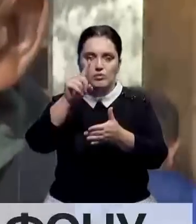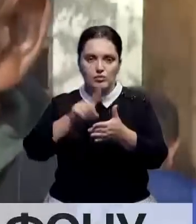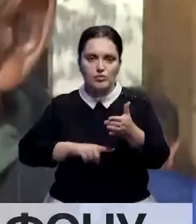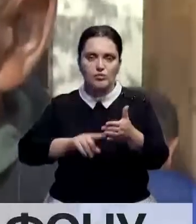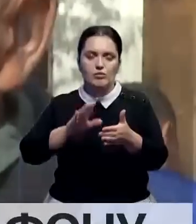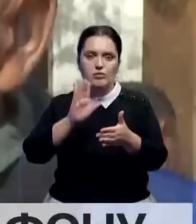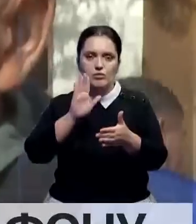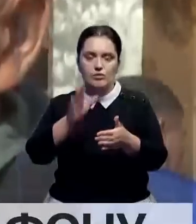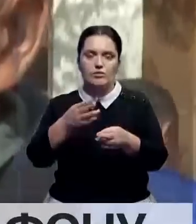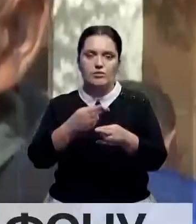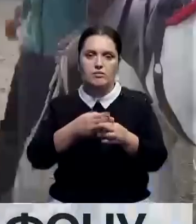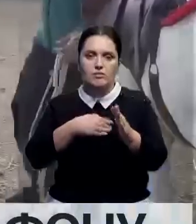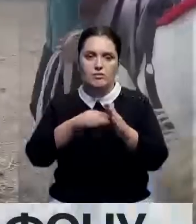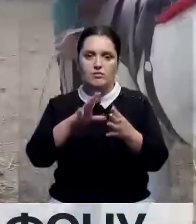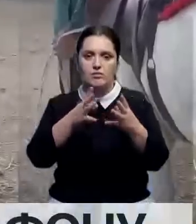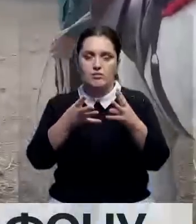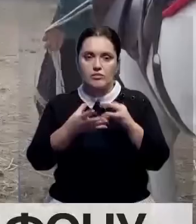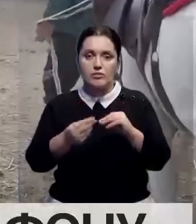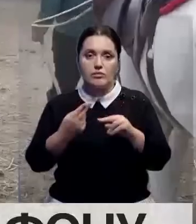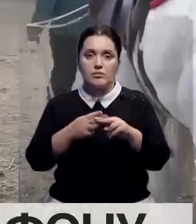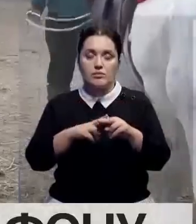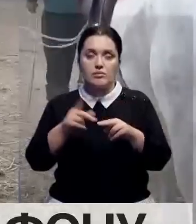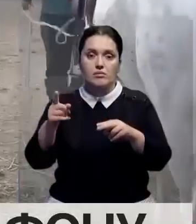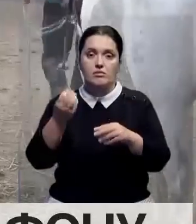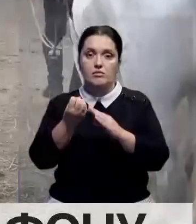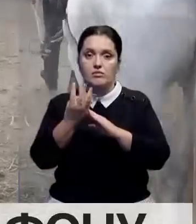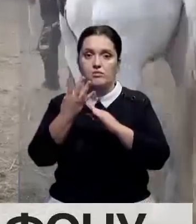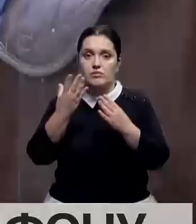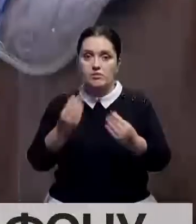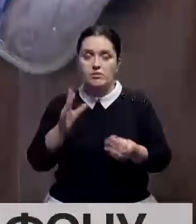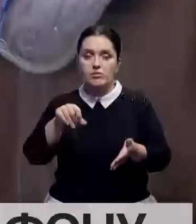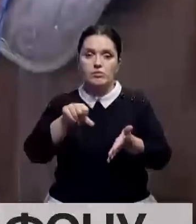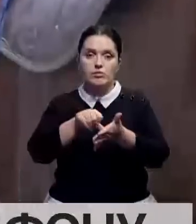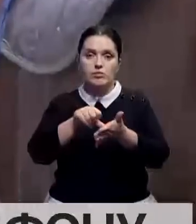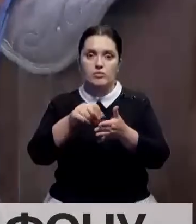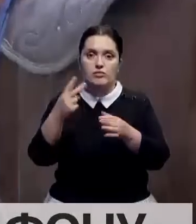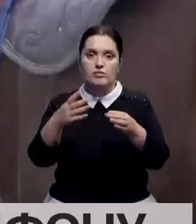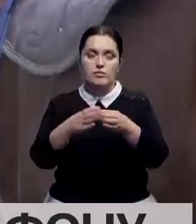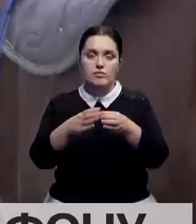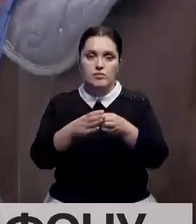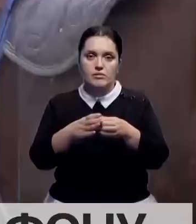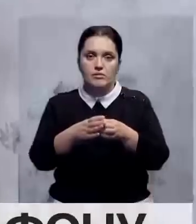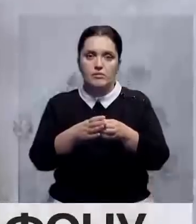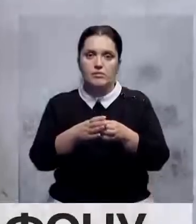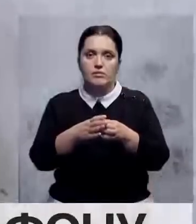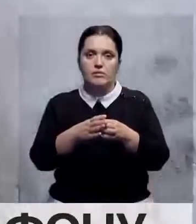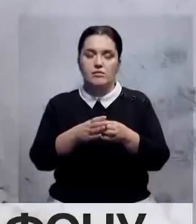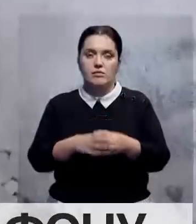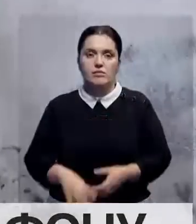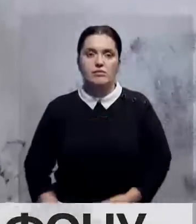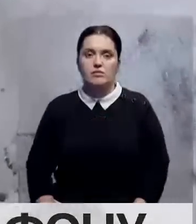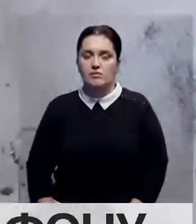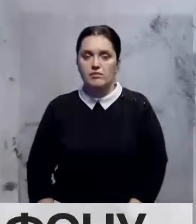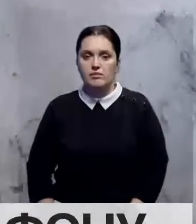непременно приведет их к лучшим результатам. Длительность марафона 14 дней. В нем примут участие 20 команд со всех уголков страны. 100 жокеев и 200